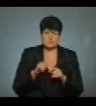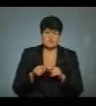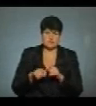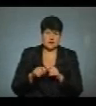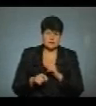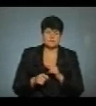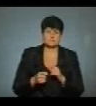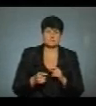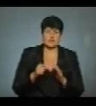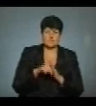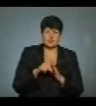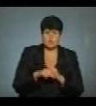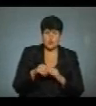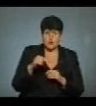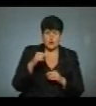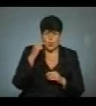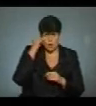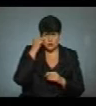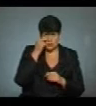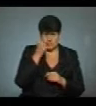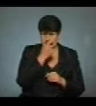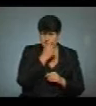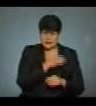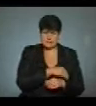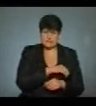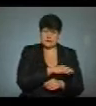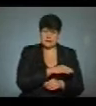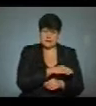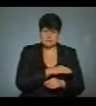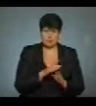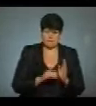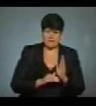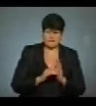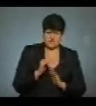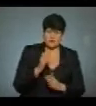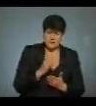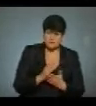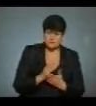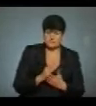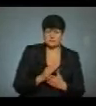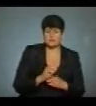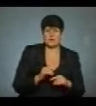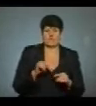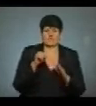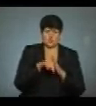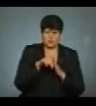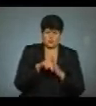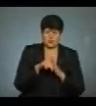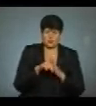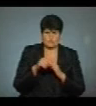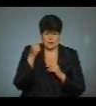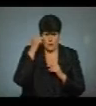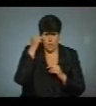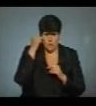контролювати внутріочний тиск, тому що при підвищенні внутріочного тиску самі структури, які знаходяться